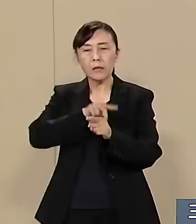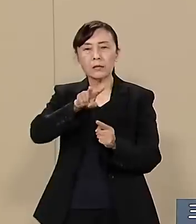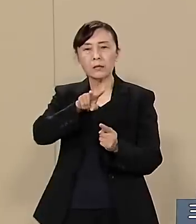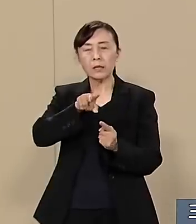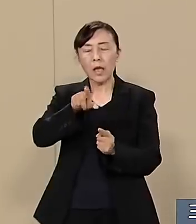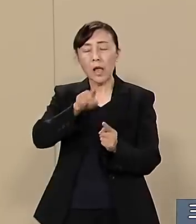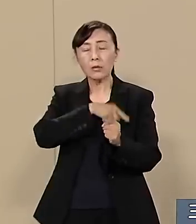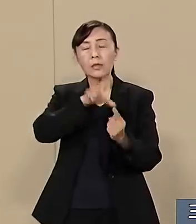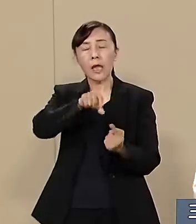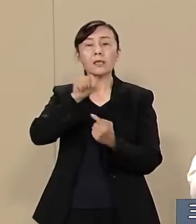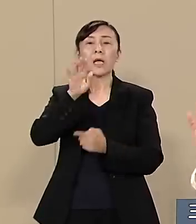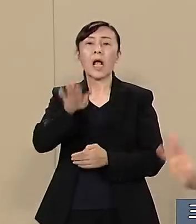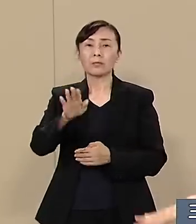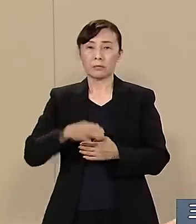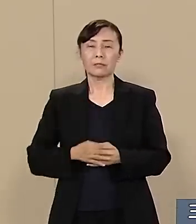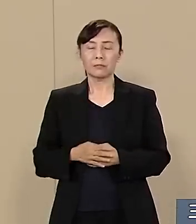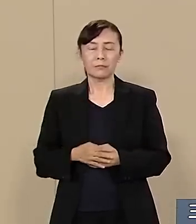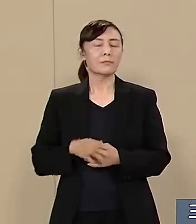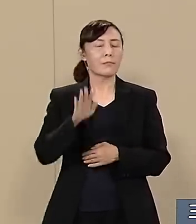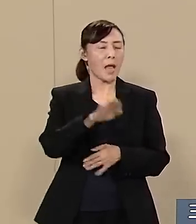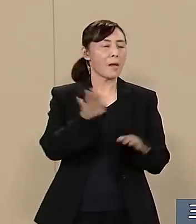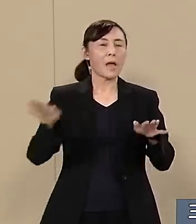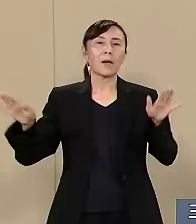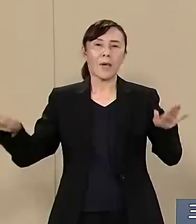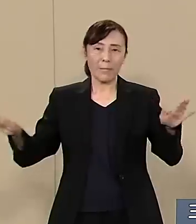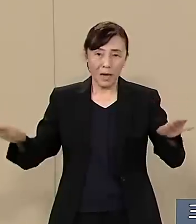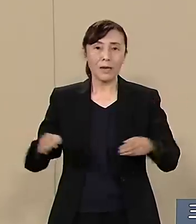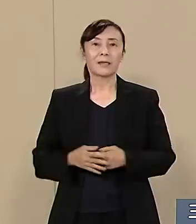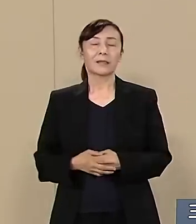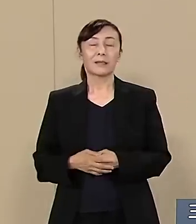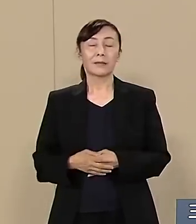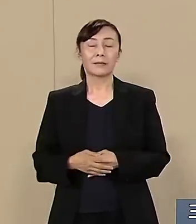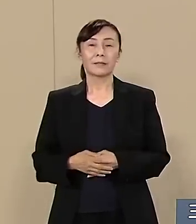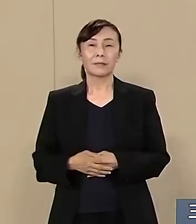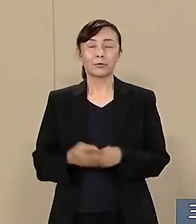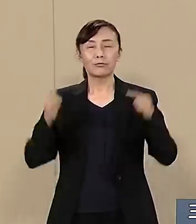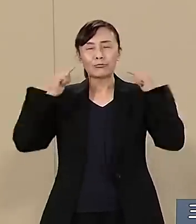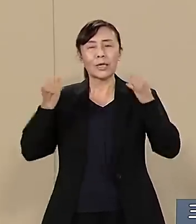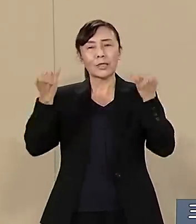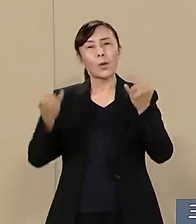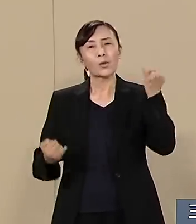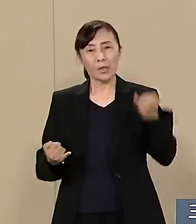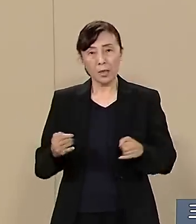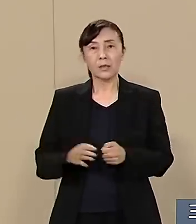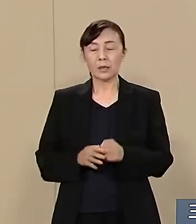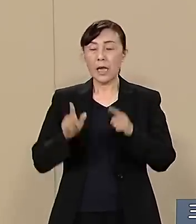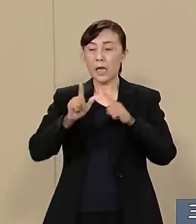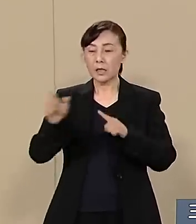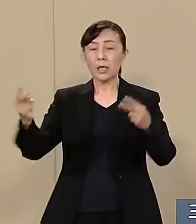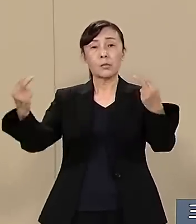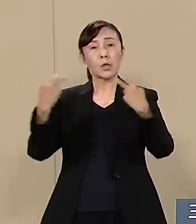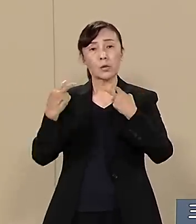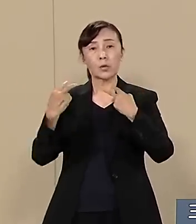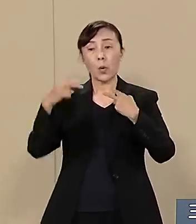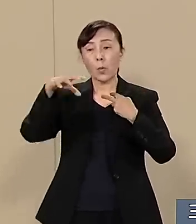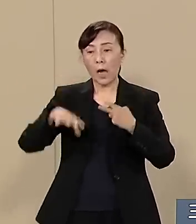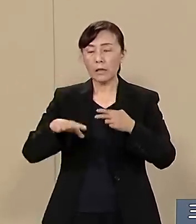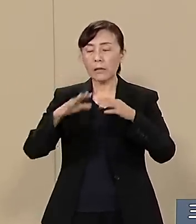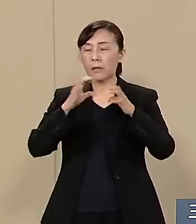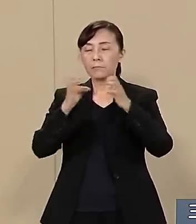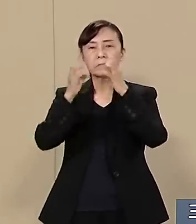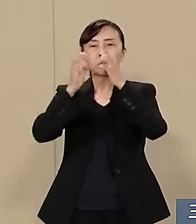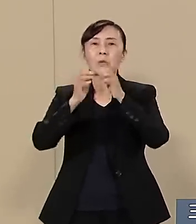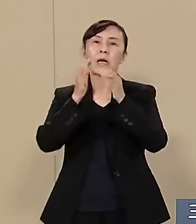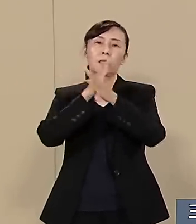わーまあまあ落ち着きなさい騒がしいもうとたちですねnhk さんが見ているところでケンカなんかしたらあきませ